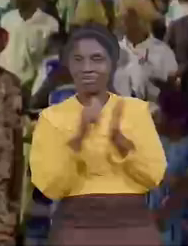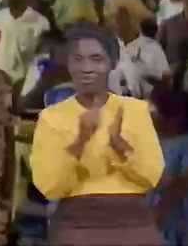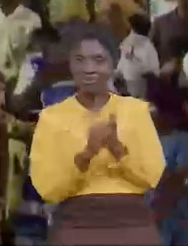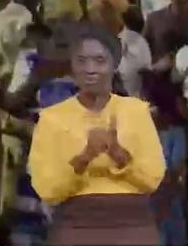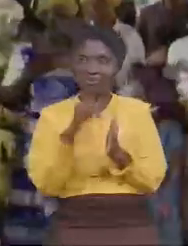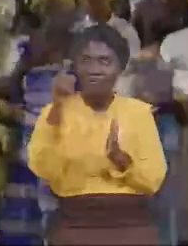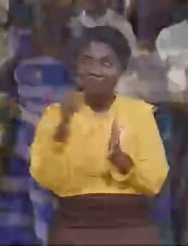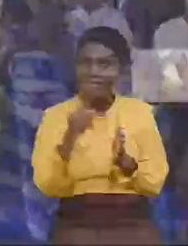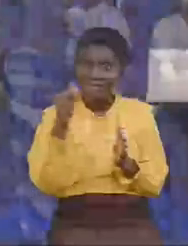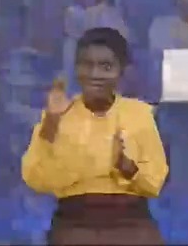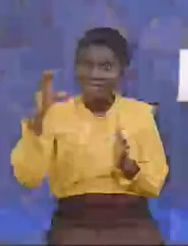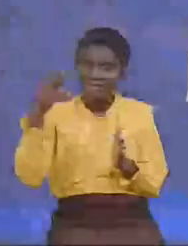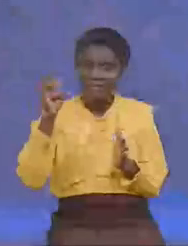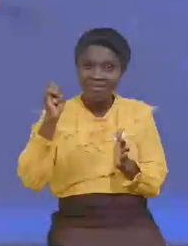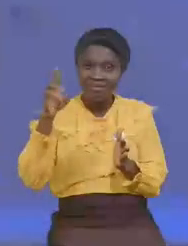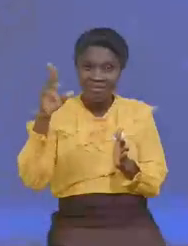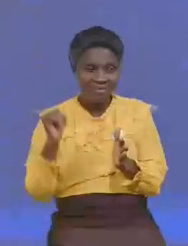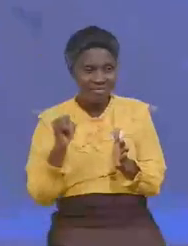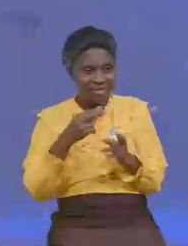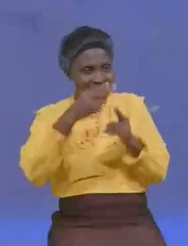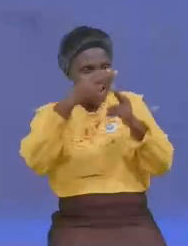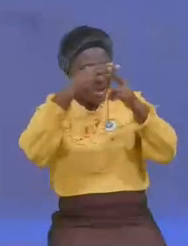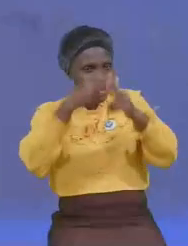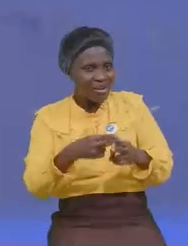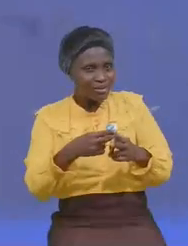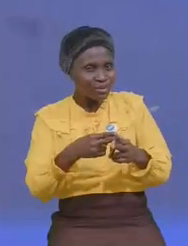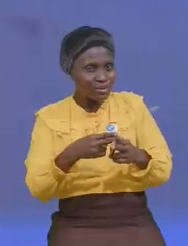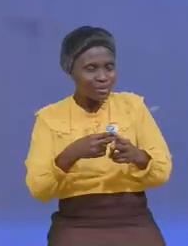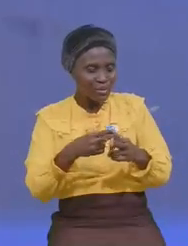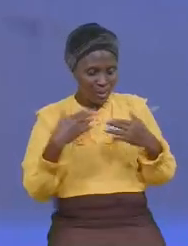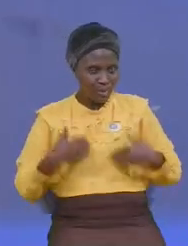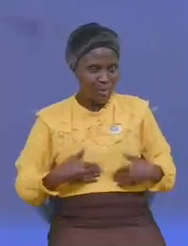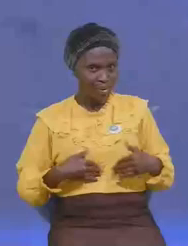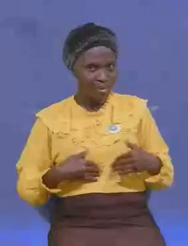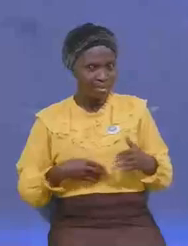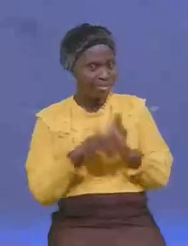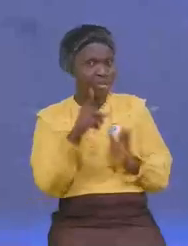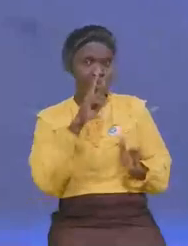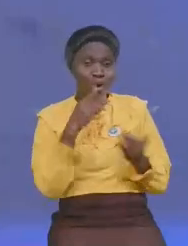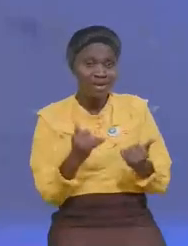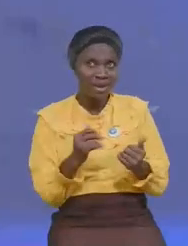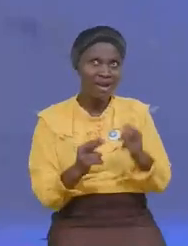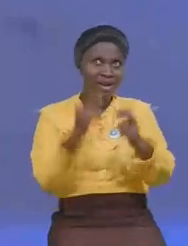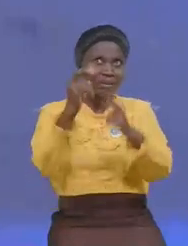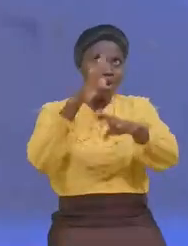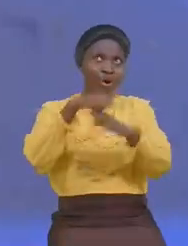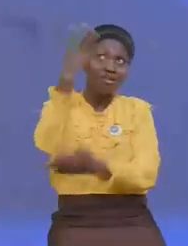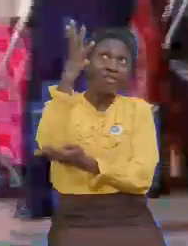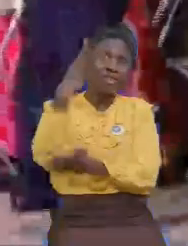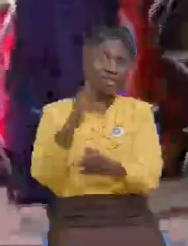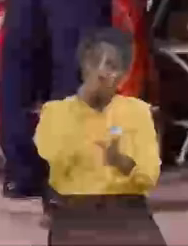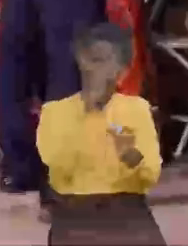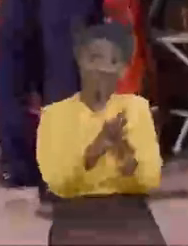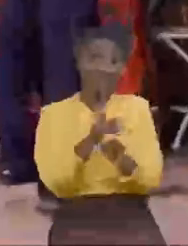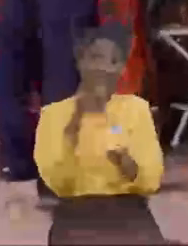On dit que Zachée était de petite taille. Maintenant, vous montez sur l'arbre